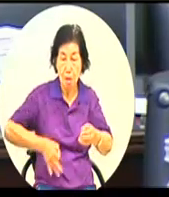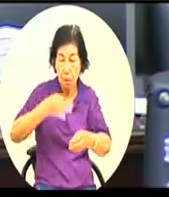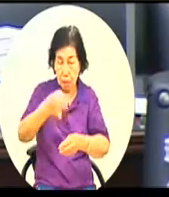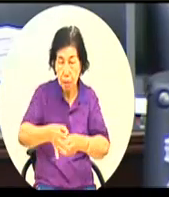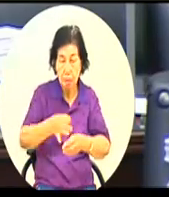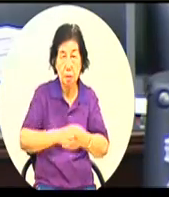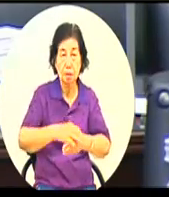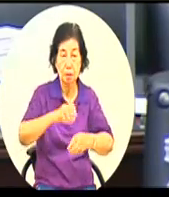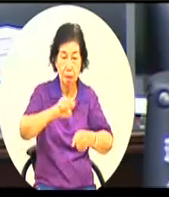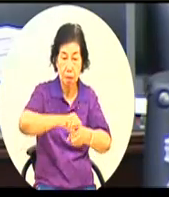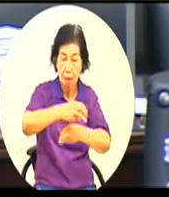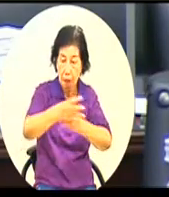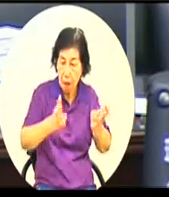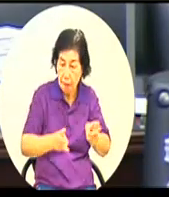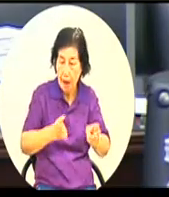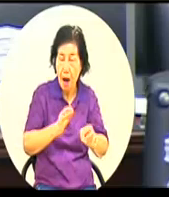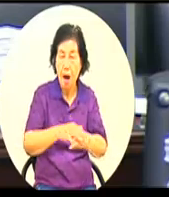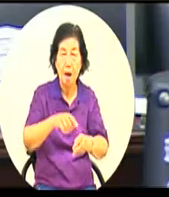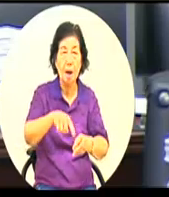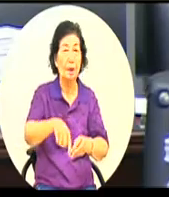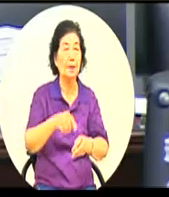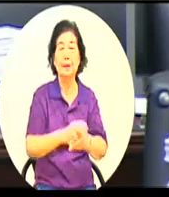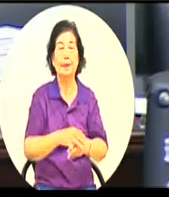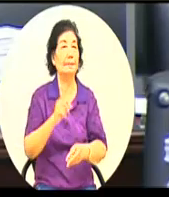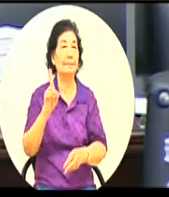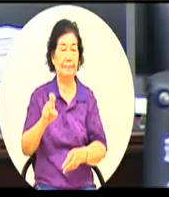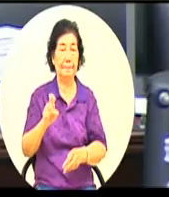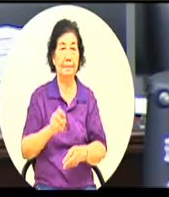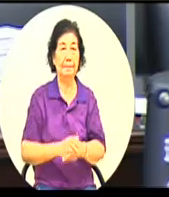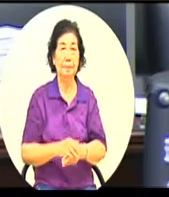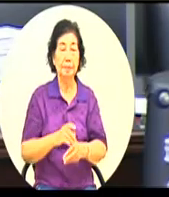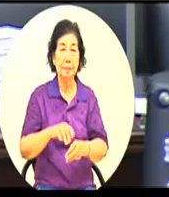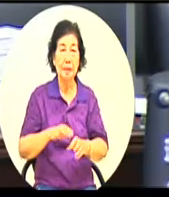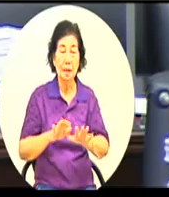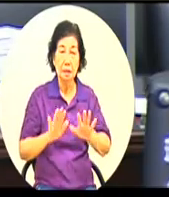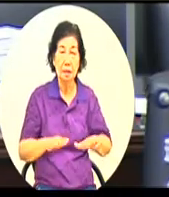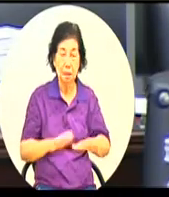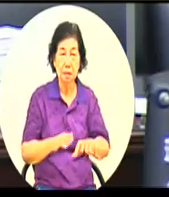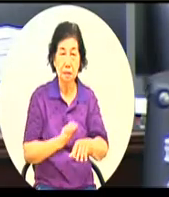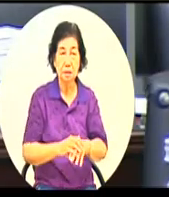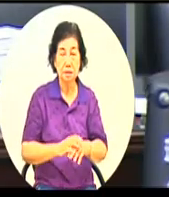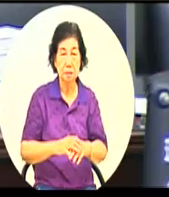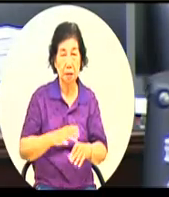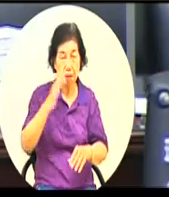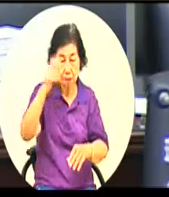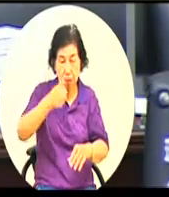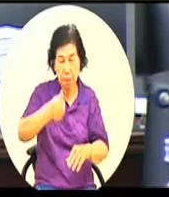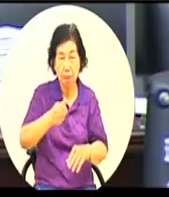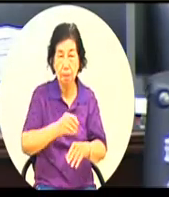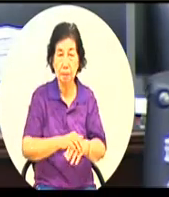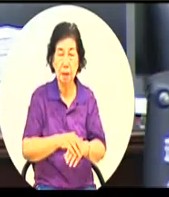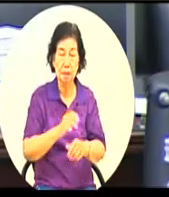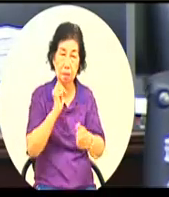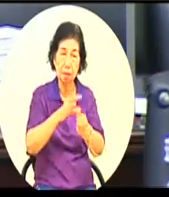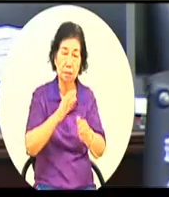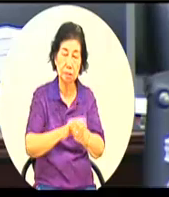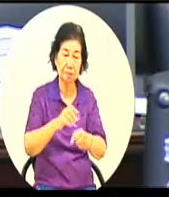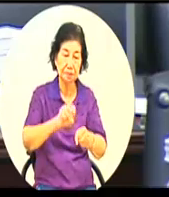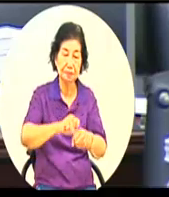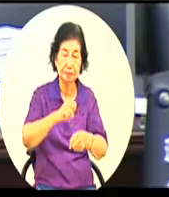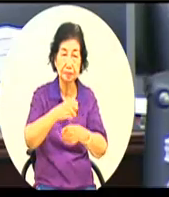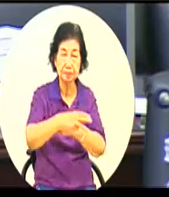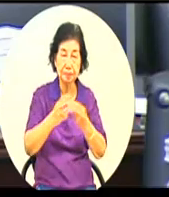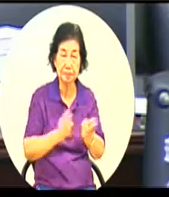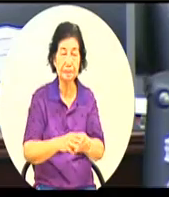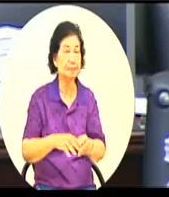方也无爱予恁加班，啊，我原底若一个月赚30000，我若拜